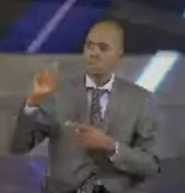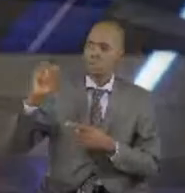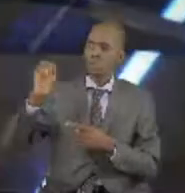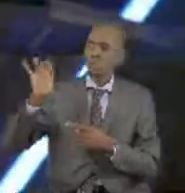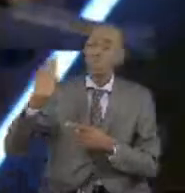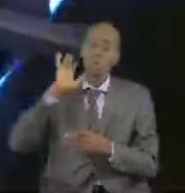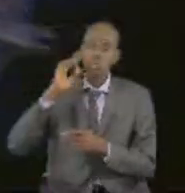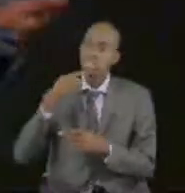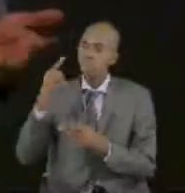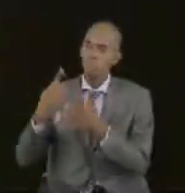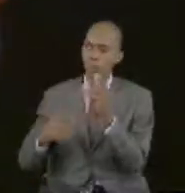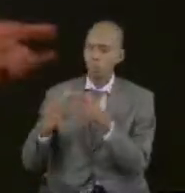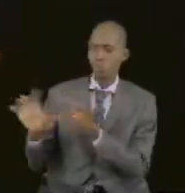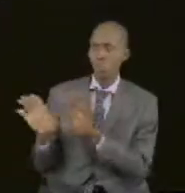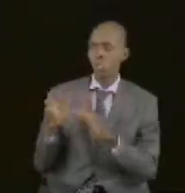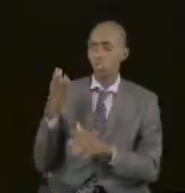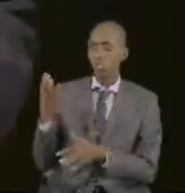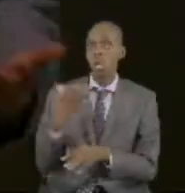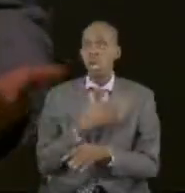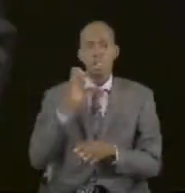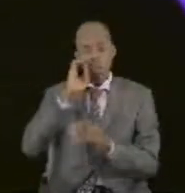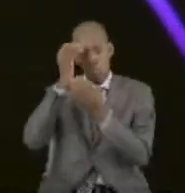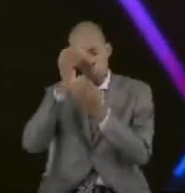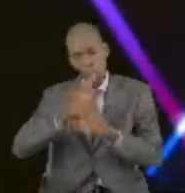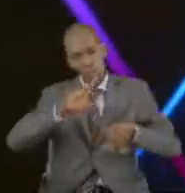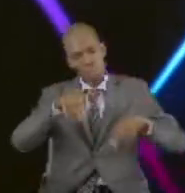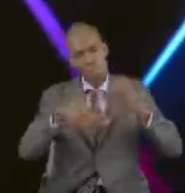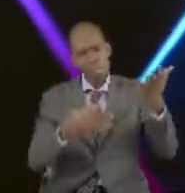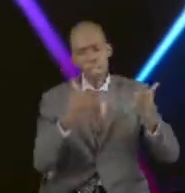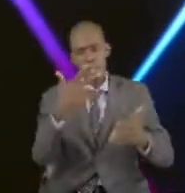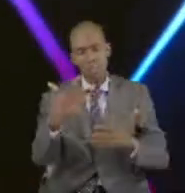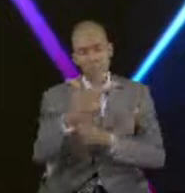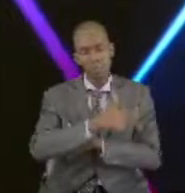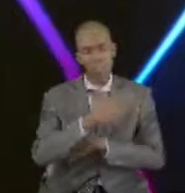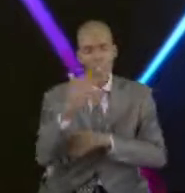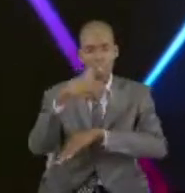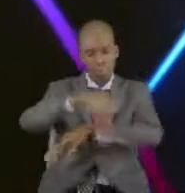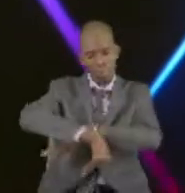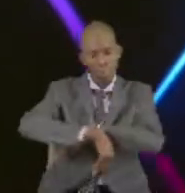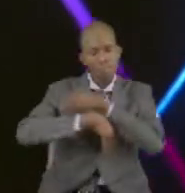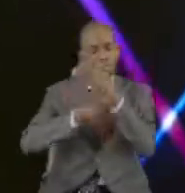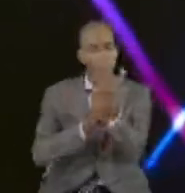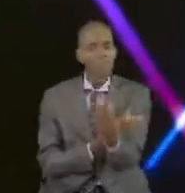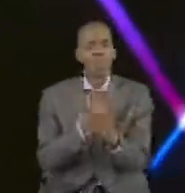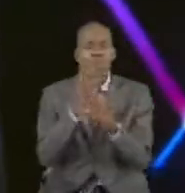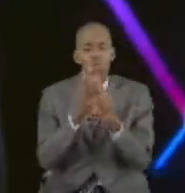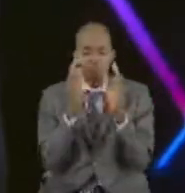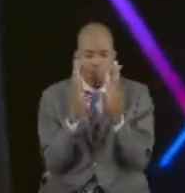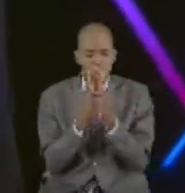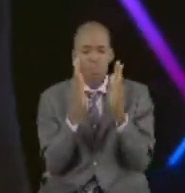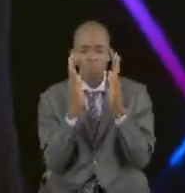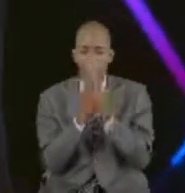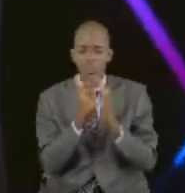feras et il était là trois jours sans manger sur boire qu il priait seulement prier aux